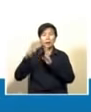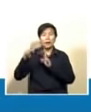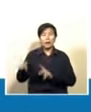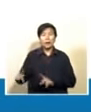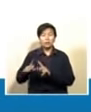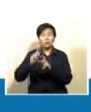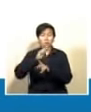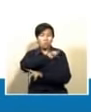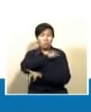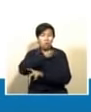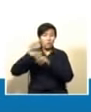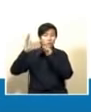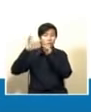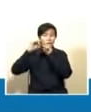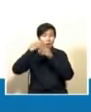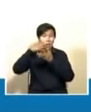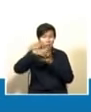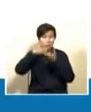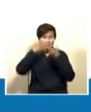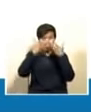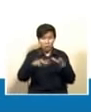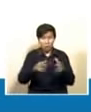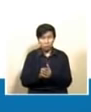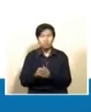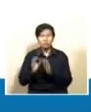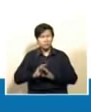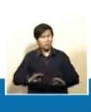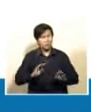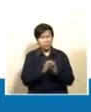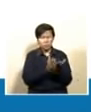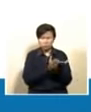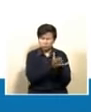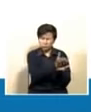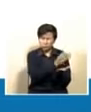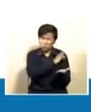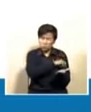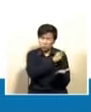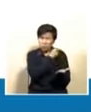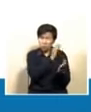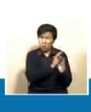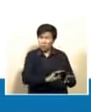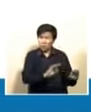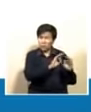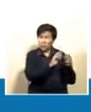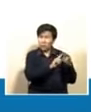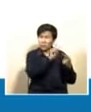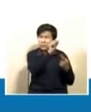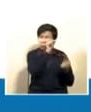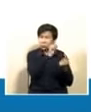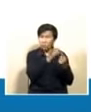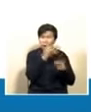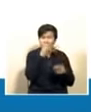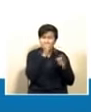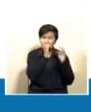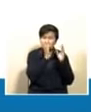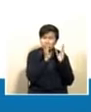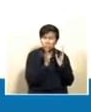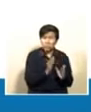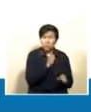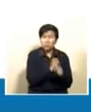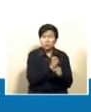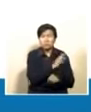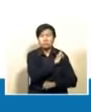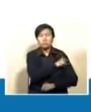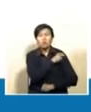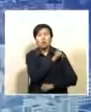กทม.ก็จะได้รับไปประมาณวันละ 100,000 ชิ้นส่วนที่เหลือจะไปทั่วประเทศไทยอีกประมาณ 900,000 ชิ้นจะไปทุกภูมิ